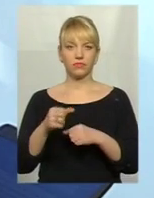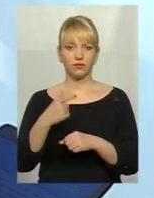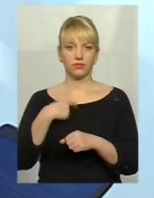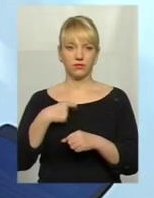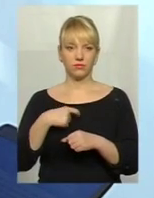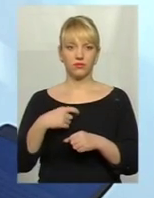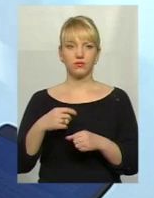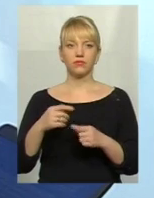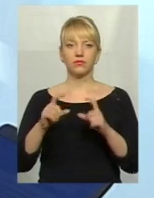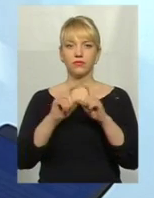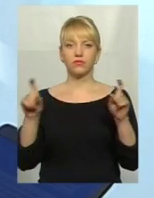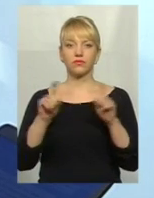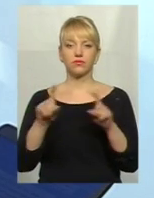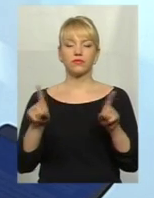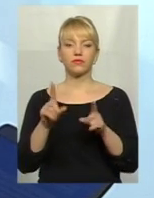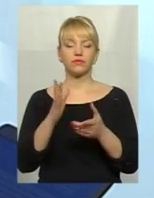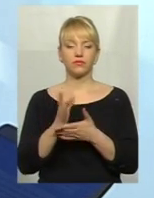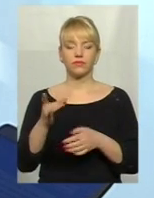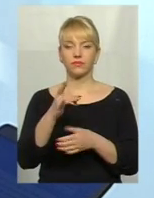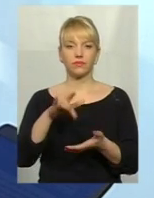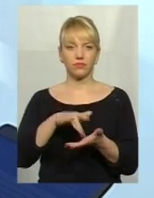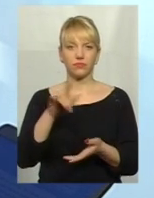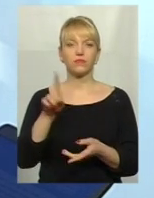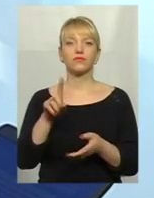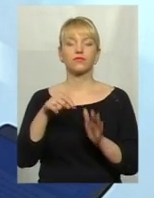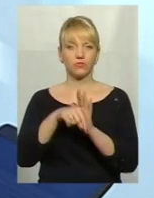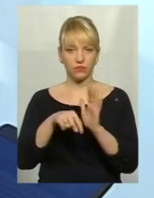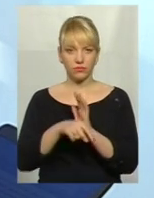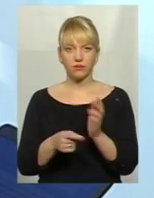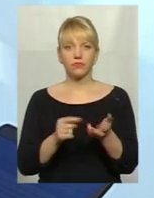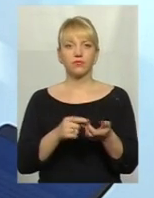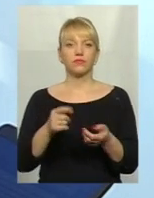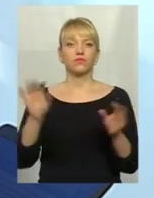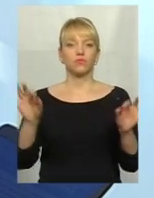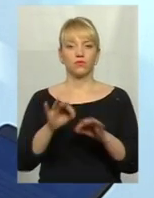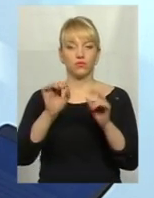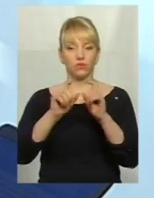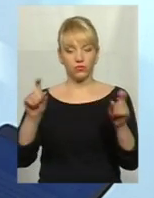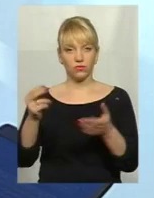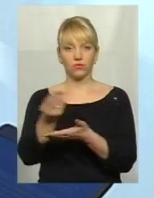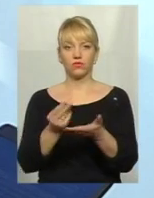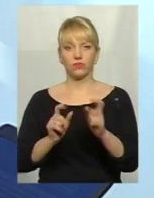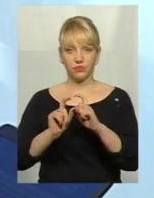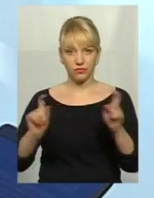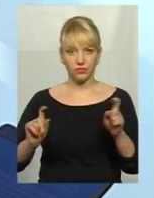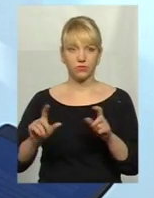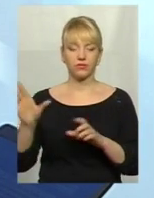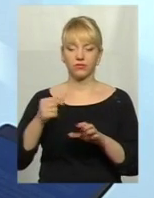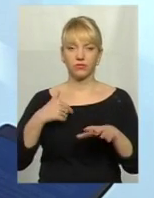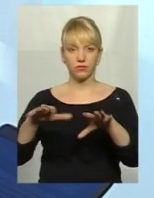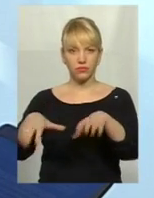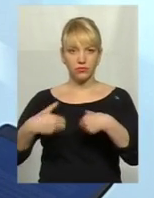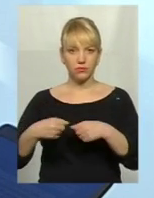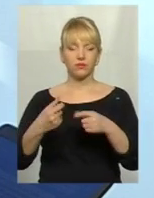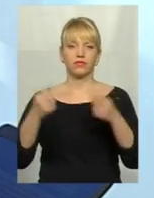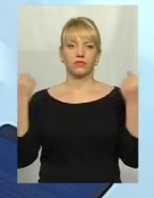частку установ, які знаходяться в районному центрі. Що я маю на увазі? Це є музична школа, художня школа. Ми все забрали в